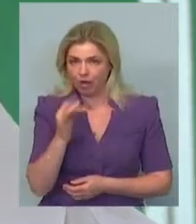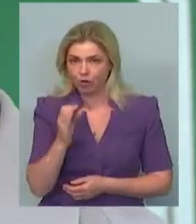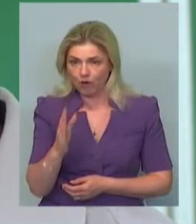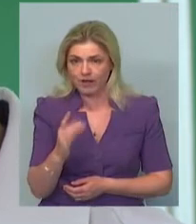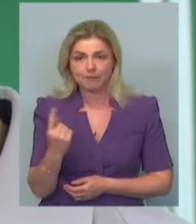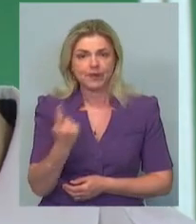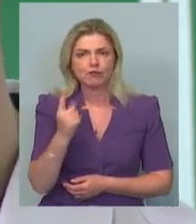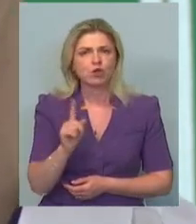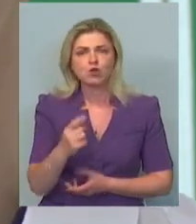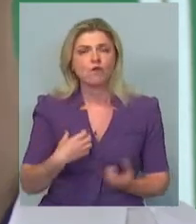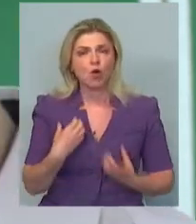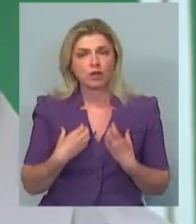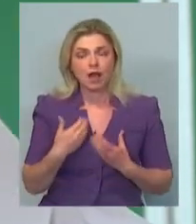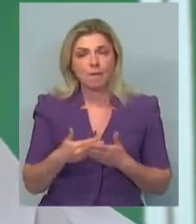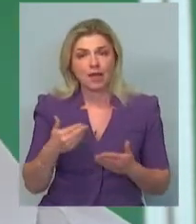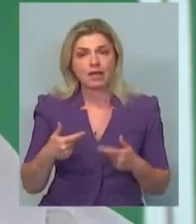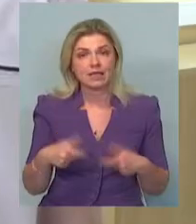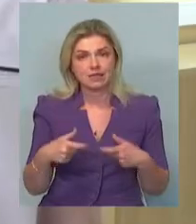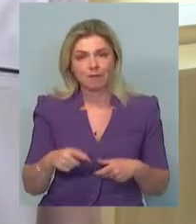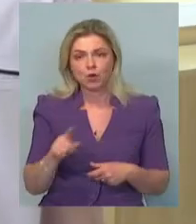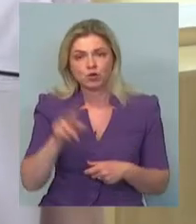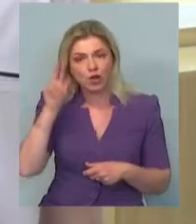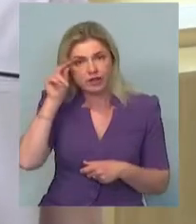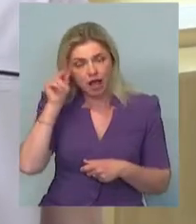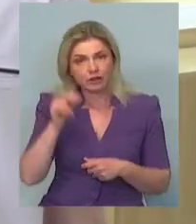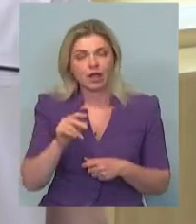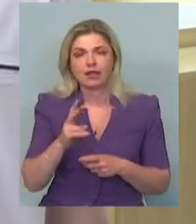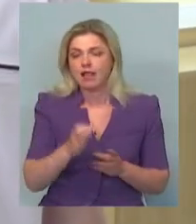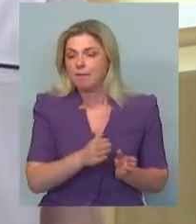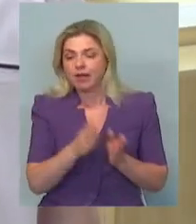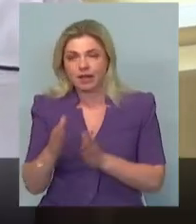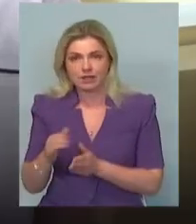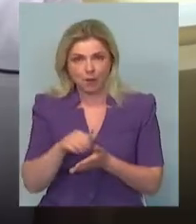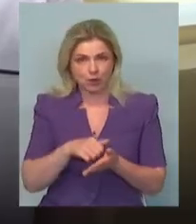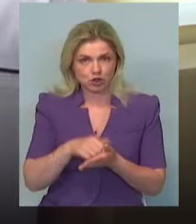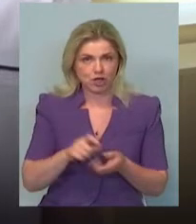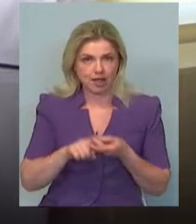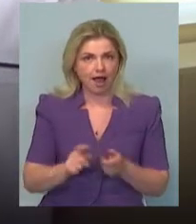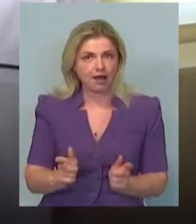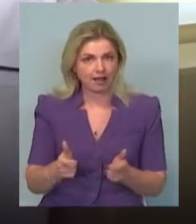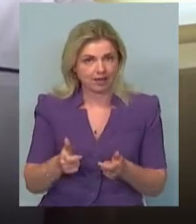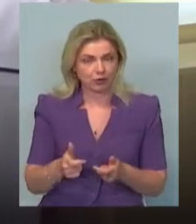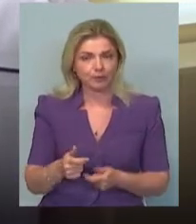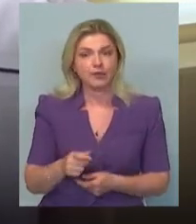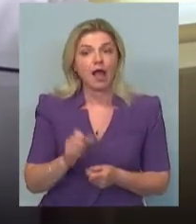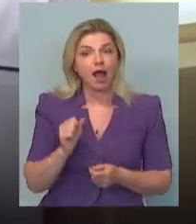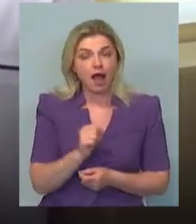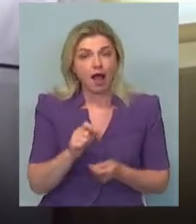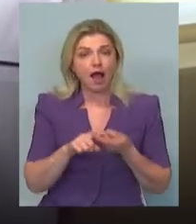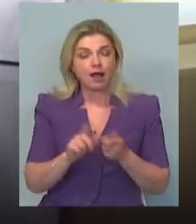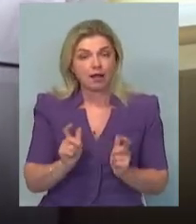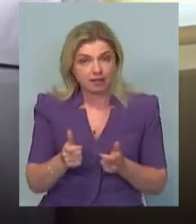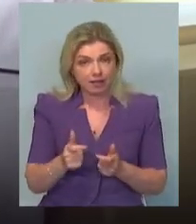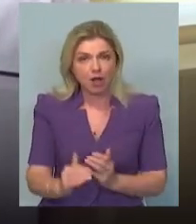що хвилювало перед іспитом, щоб дату сесії не перенесли через карантин. Карантин мені допоміг краще підготуватися з допомогою